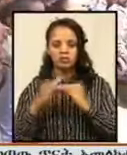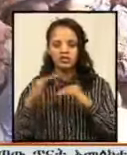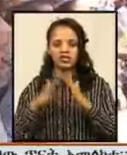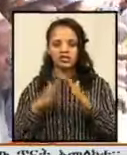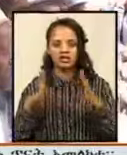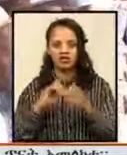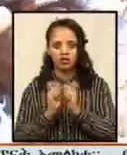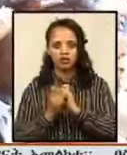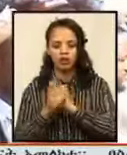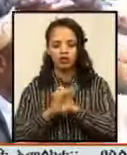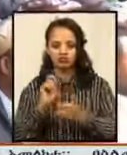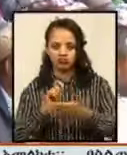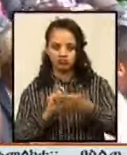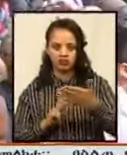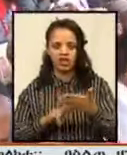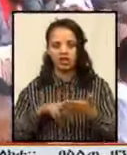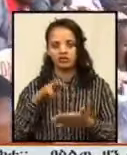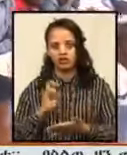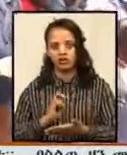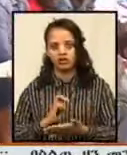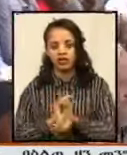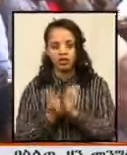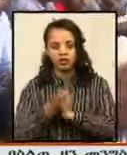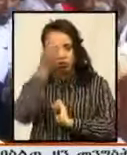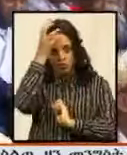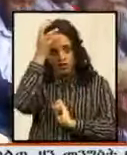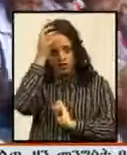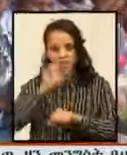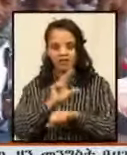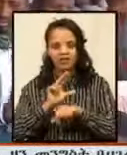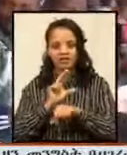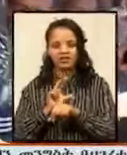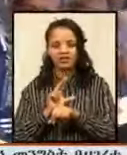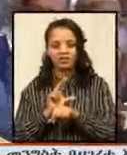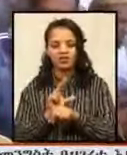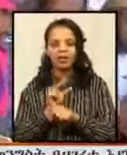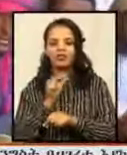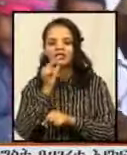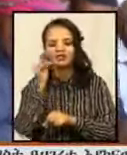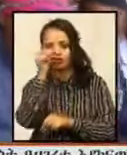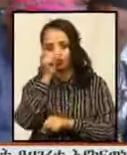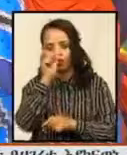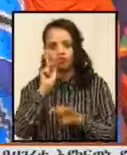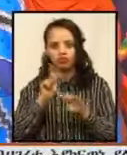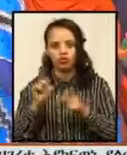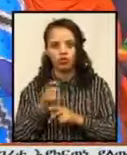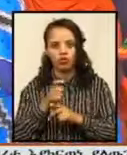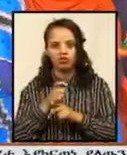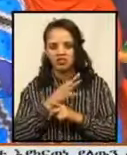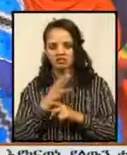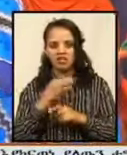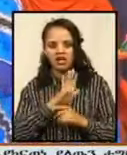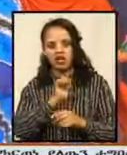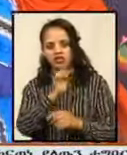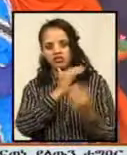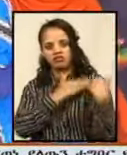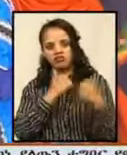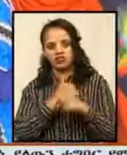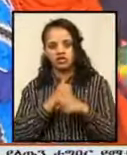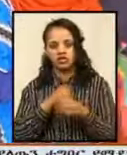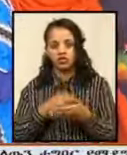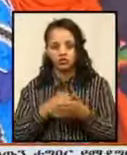ለውጦች በአገሪቱ መመዝገባቸውን አንስቷል። የለውጡ መንግስት ብሔርና ብሔረሰቦች ለበለጸገች ኢትዮጵያ እውን መሆን ጉልህ ሚና እንደሚጫወቱ ጽኑ እምነት